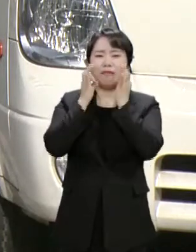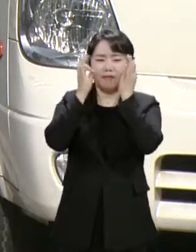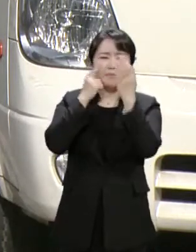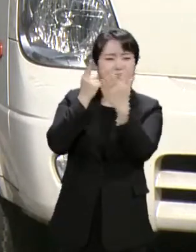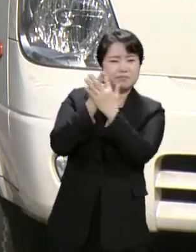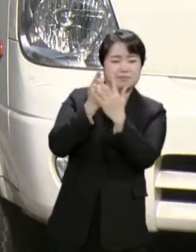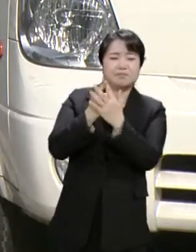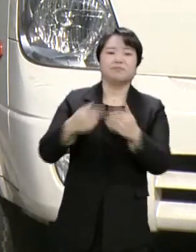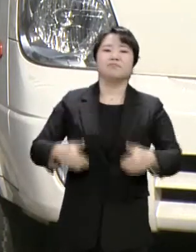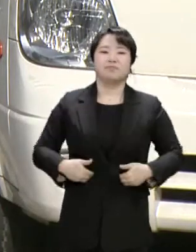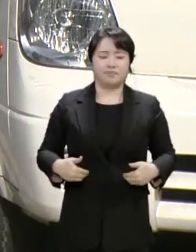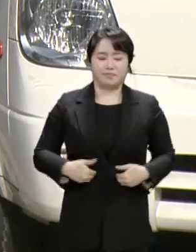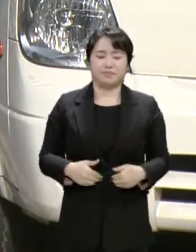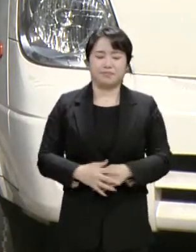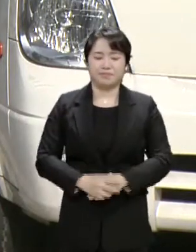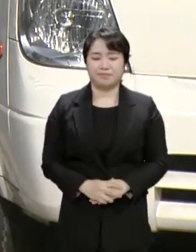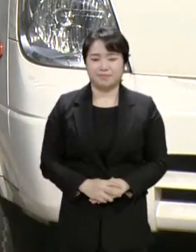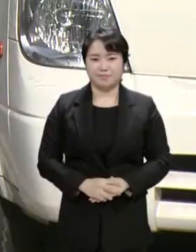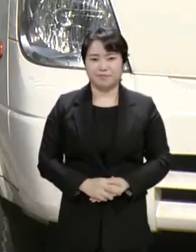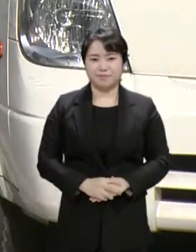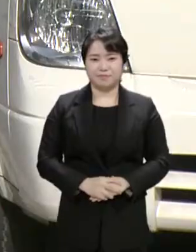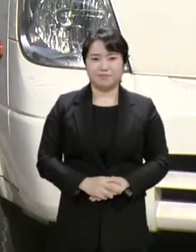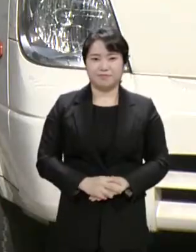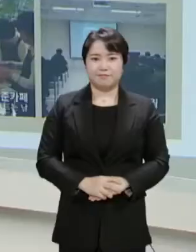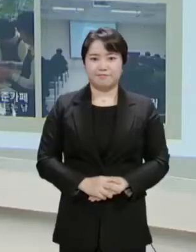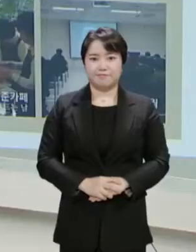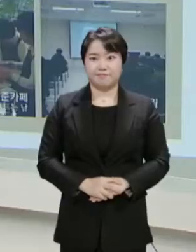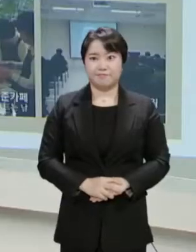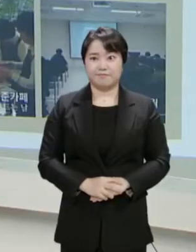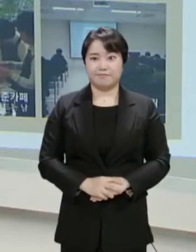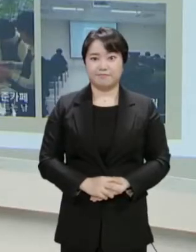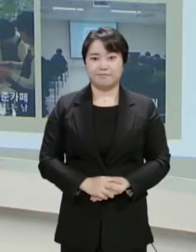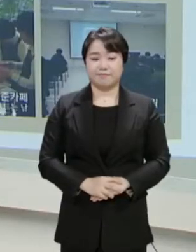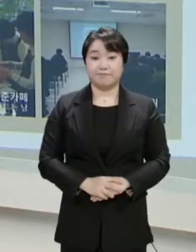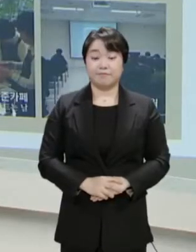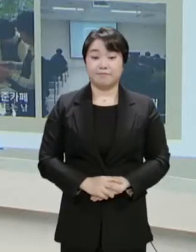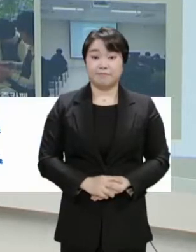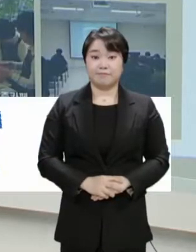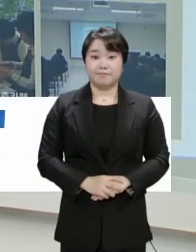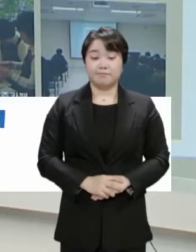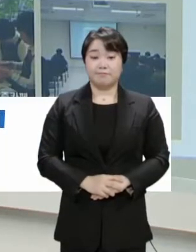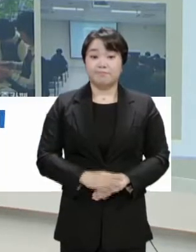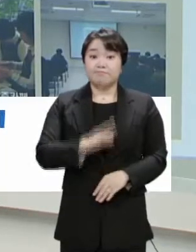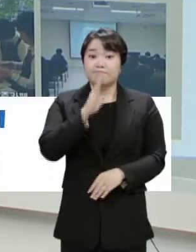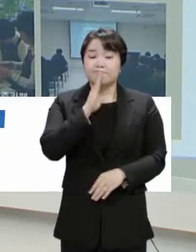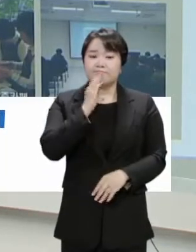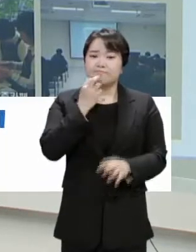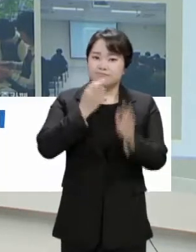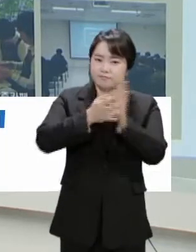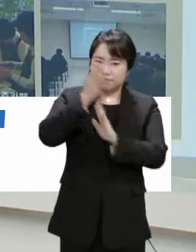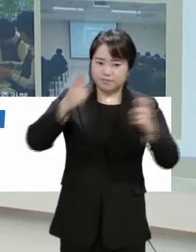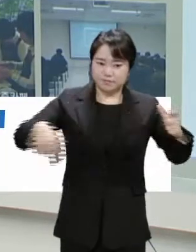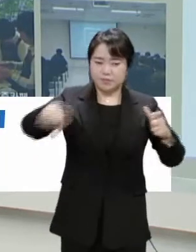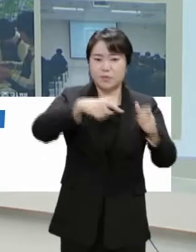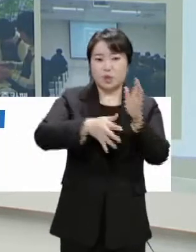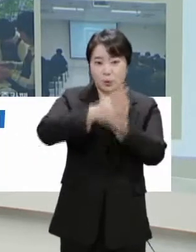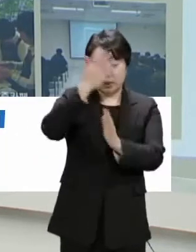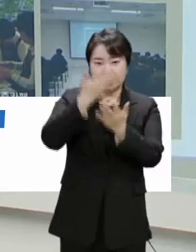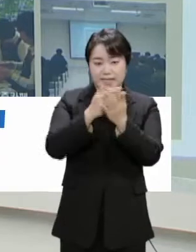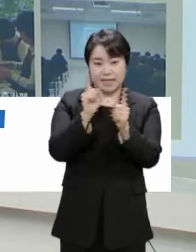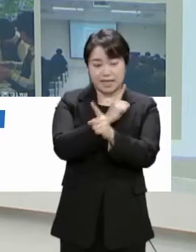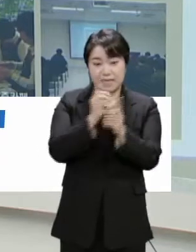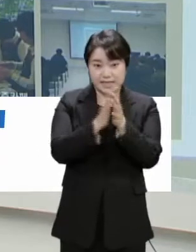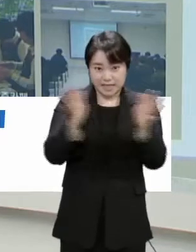보입니다. BTV 뉴스 김진중입니다. 네, 그렇다면 서울에서 첫 도시 재생을